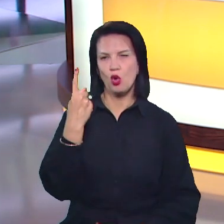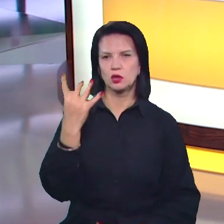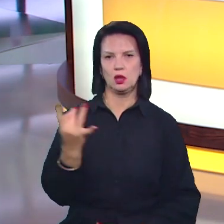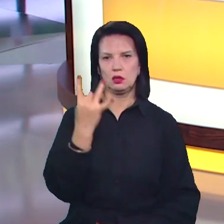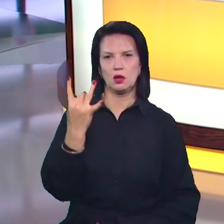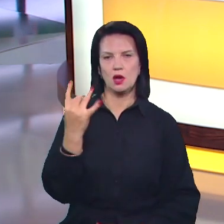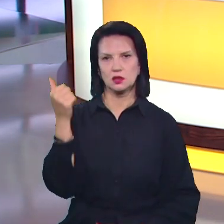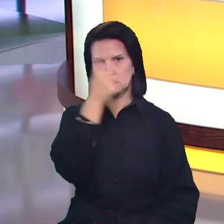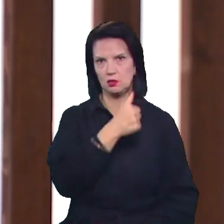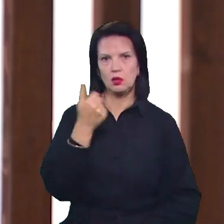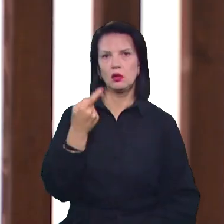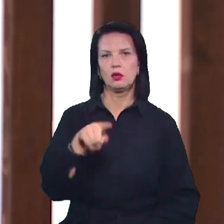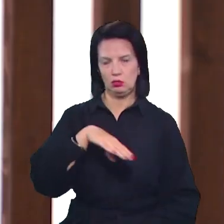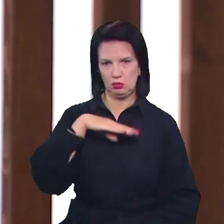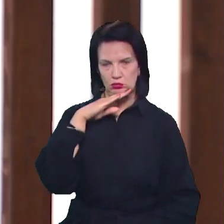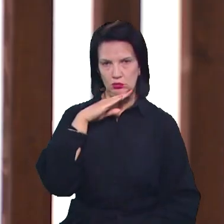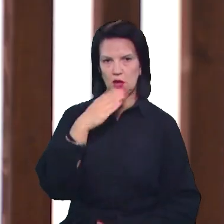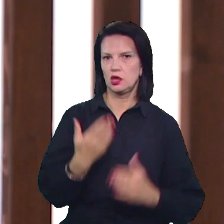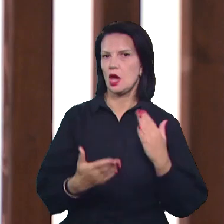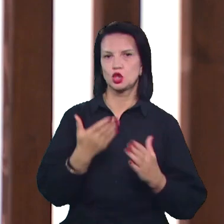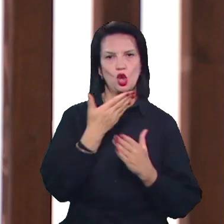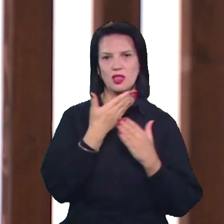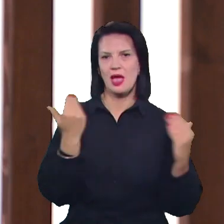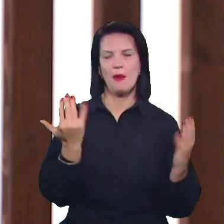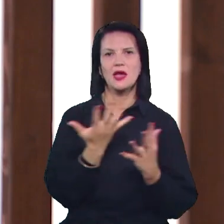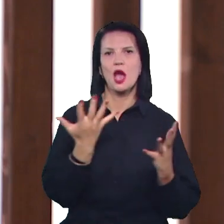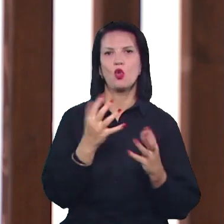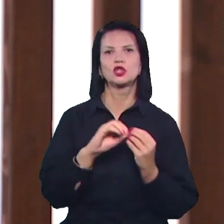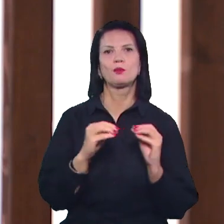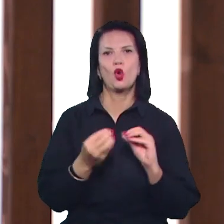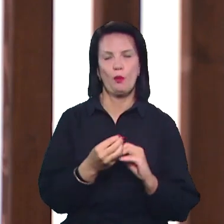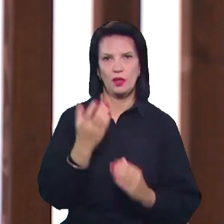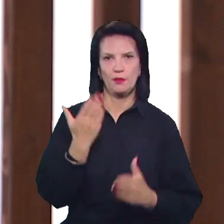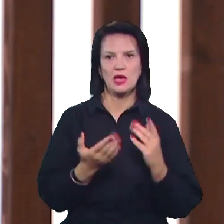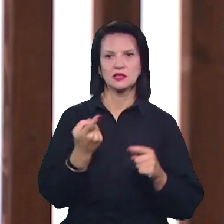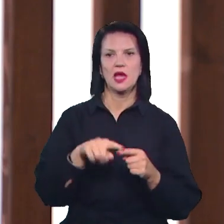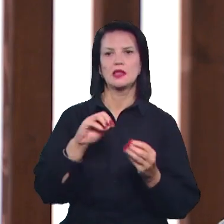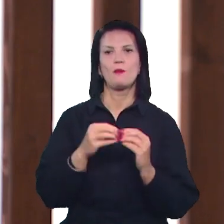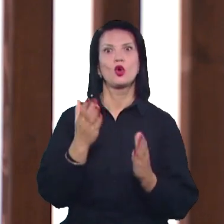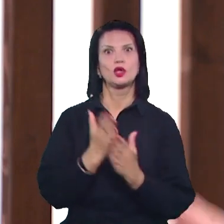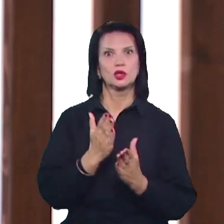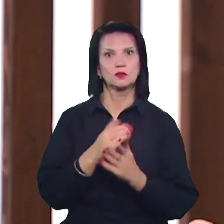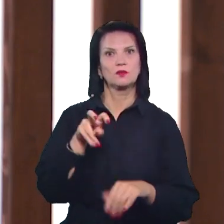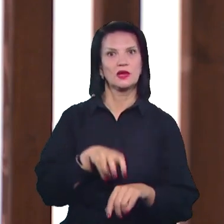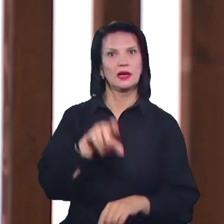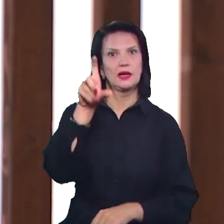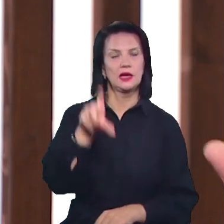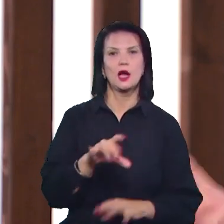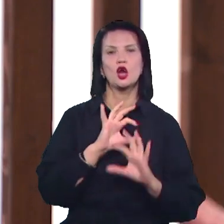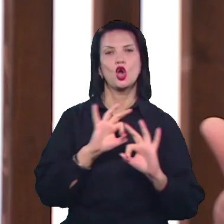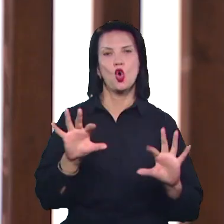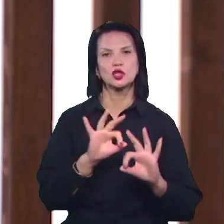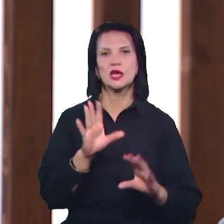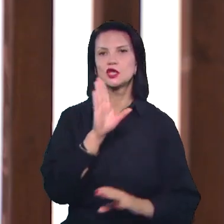Цього достатньо, якщо немає якоїсь проблеми. Якщо ця проблема існує, лікар розкаже